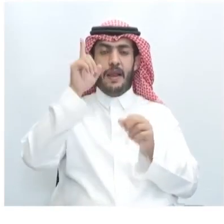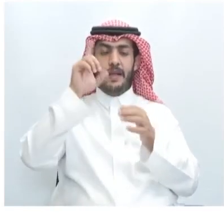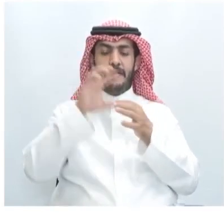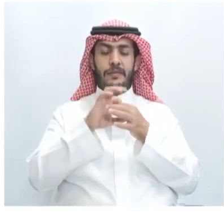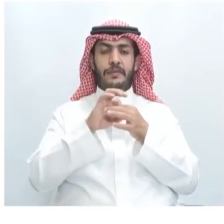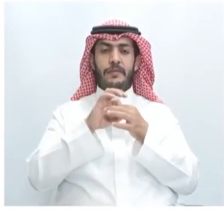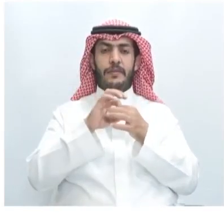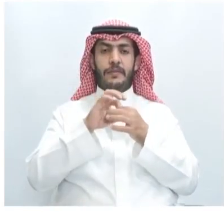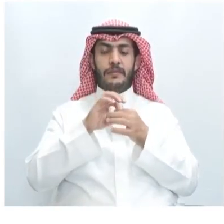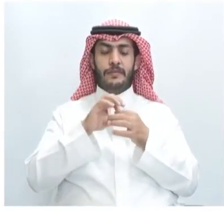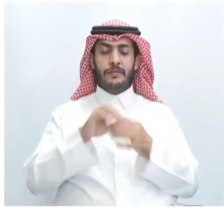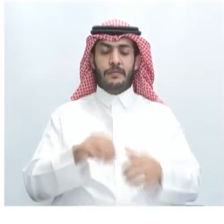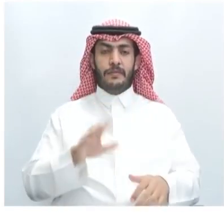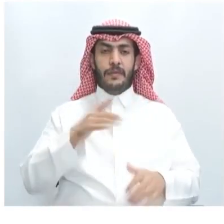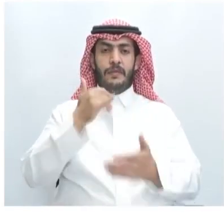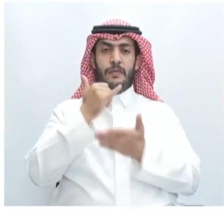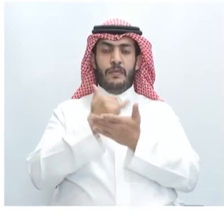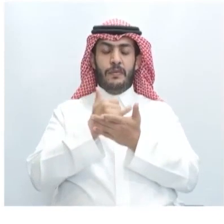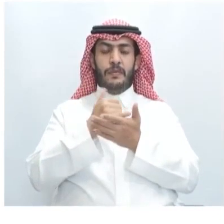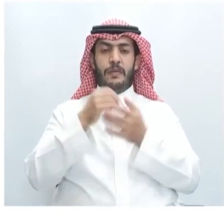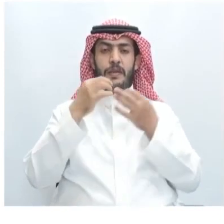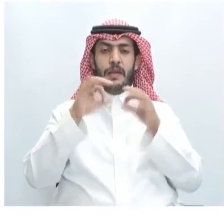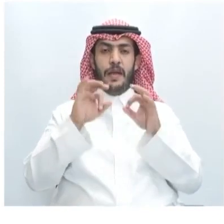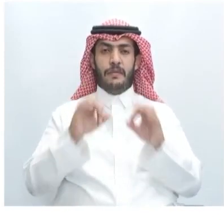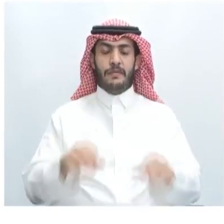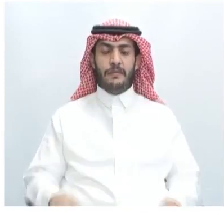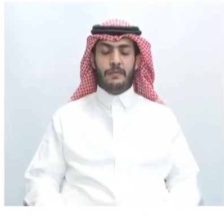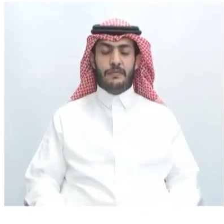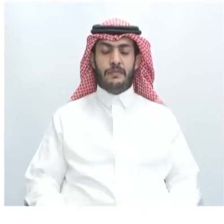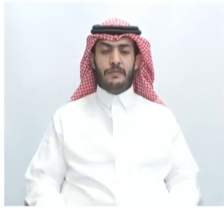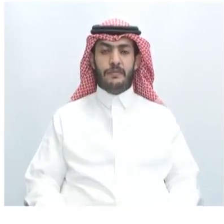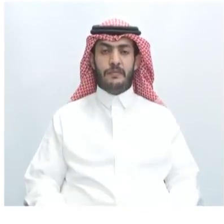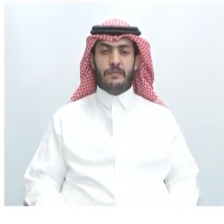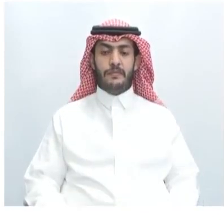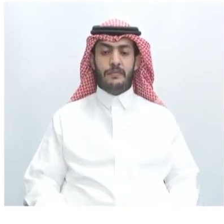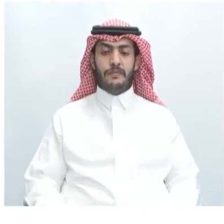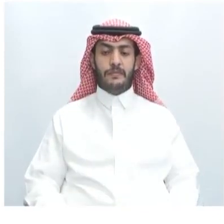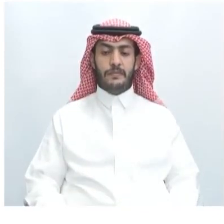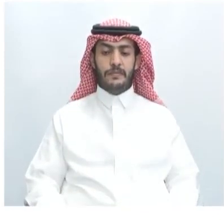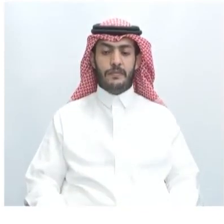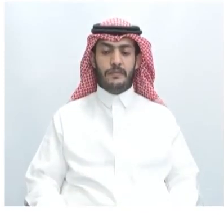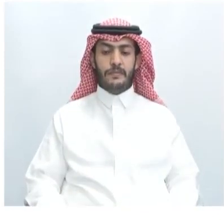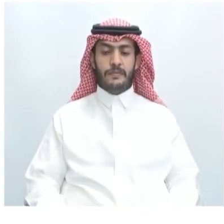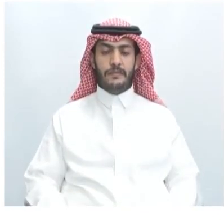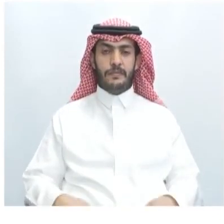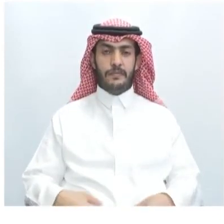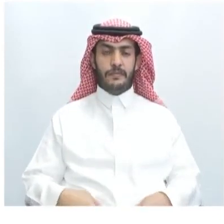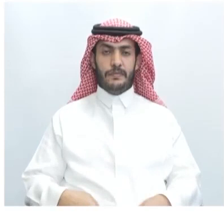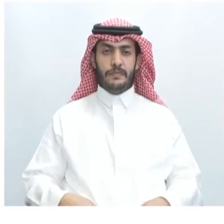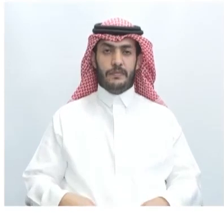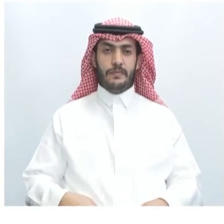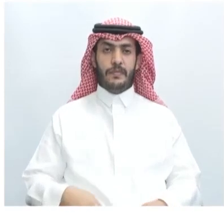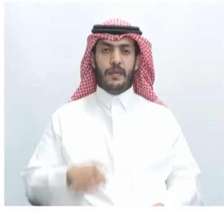وايضا تحدد المسؤوليه الجنائيه وكذلك المدنيه فاذا هذه عندما